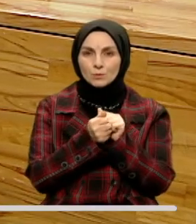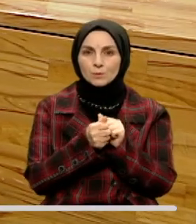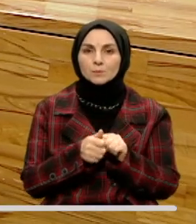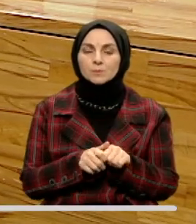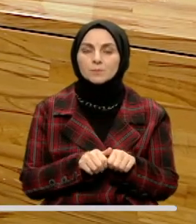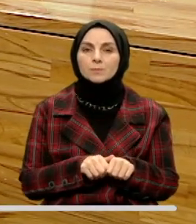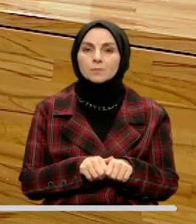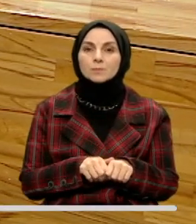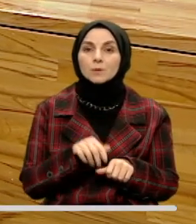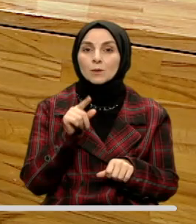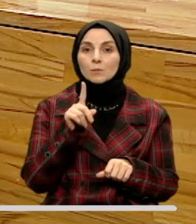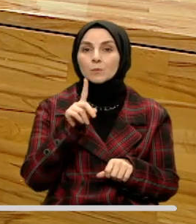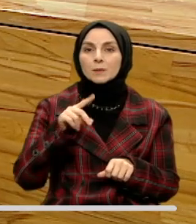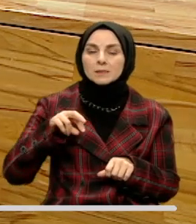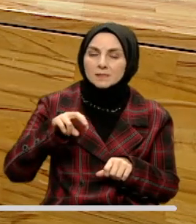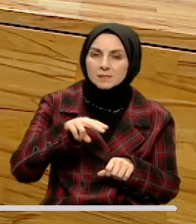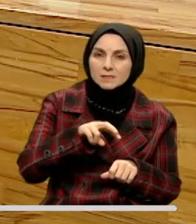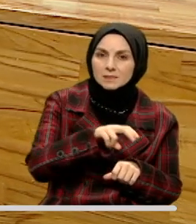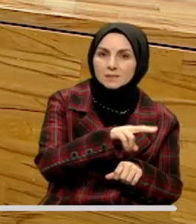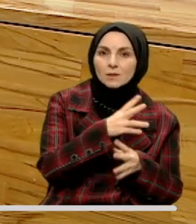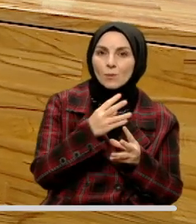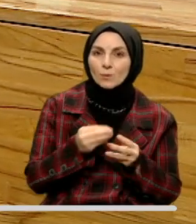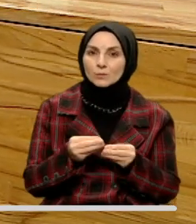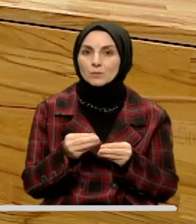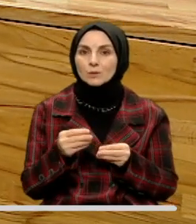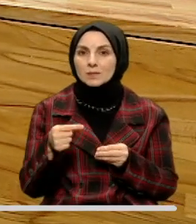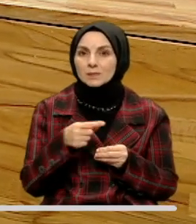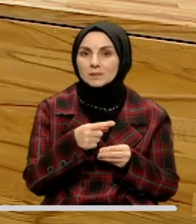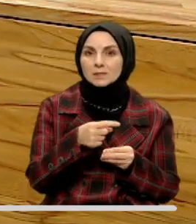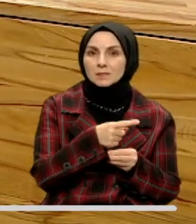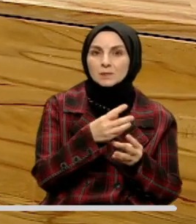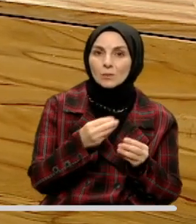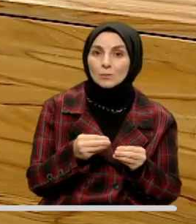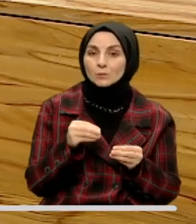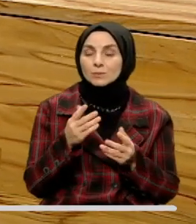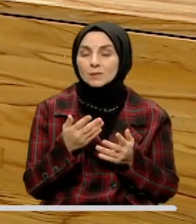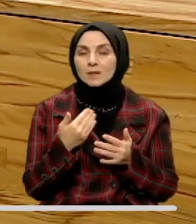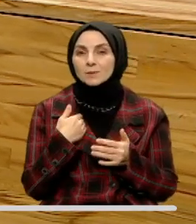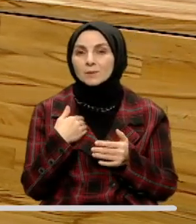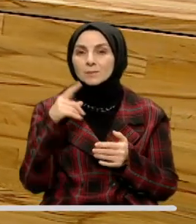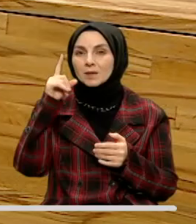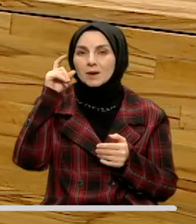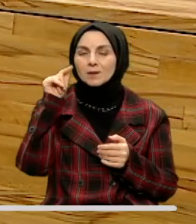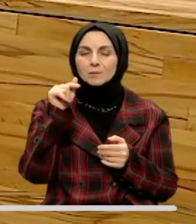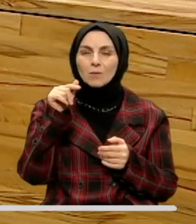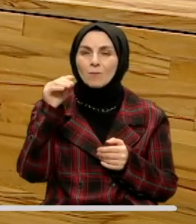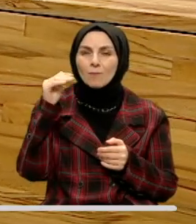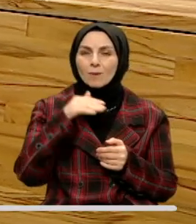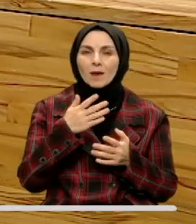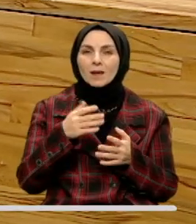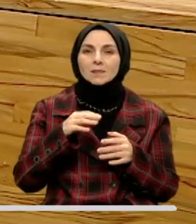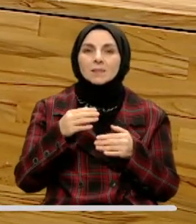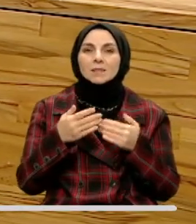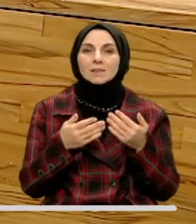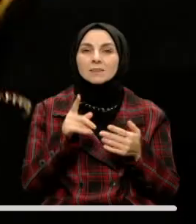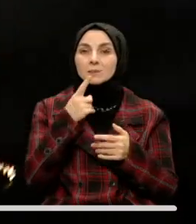Evet, böyle bu bir tırtıl oldu. Tırtıl. Evet, tırtıl. Bir tatlı var, benim aklıma da o geldi. Ya benim de aklıma geldi. İnanın şimdi Oklava'ya sarıp değil mi